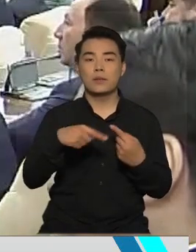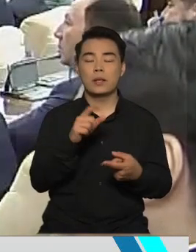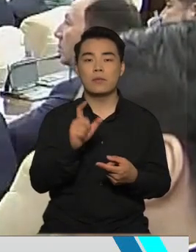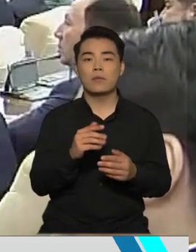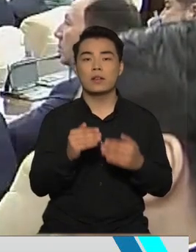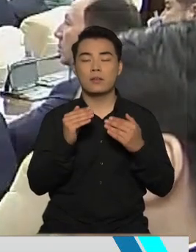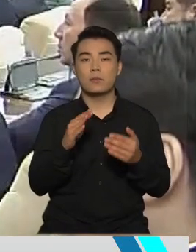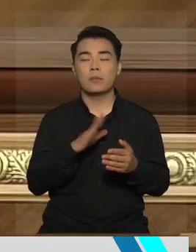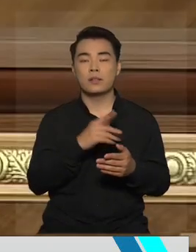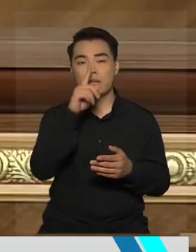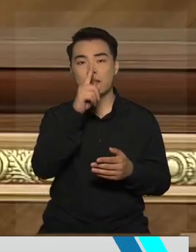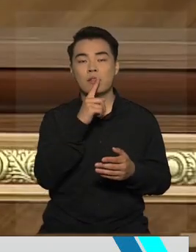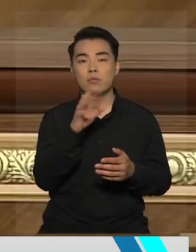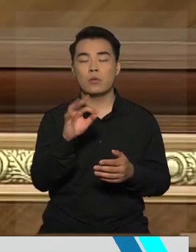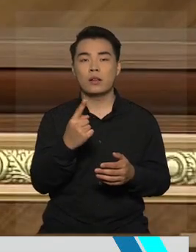предпринимателей, выросли за месяц на